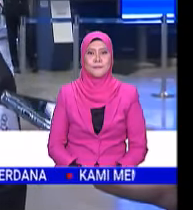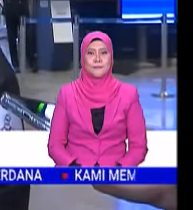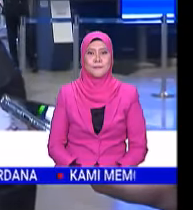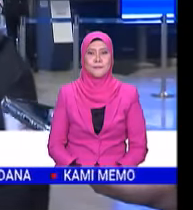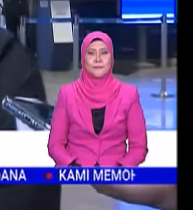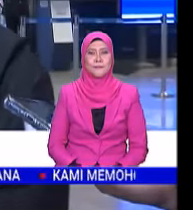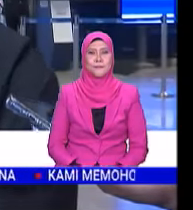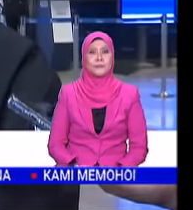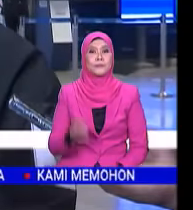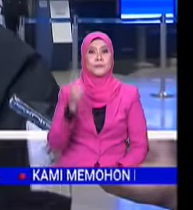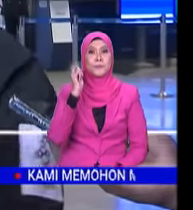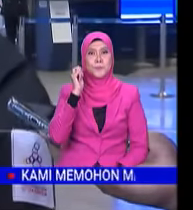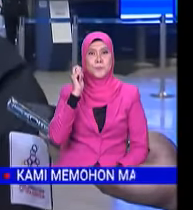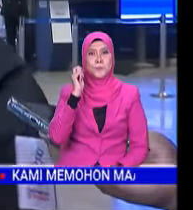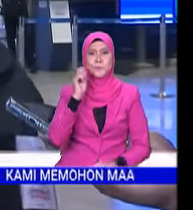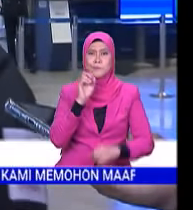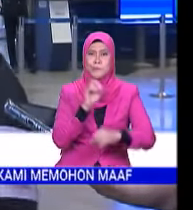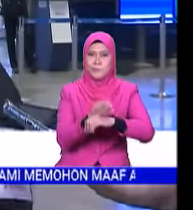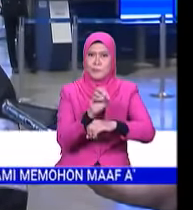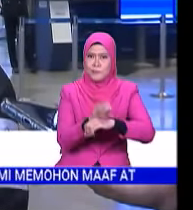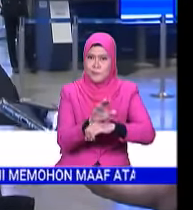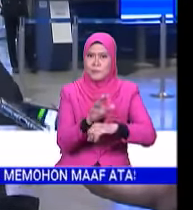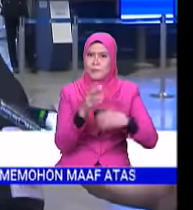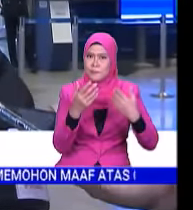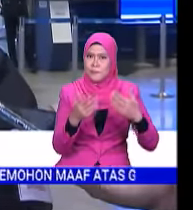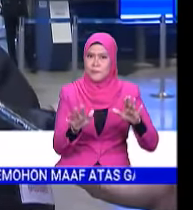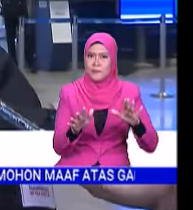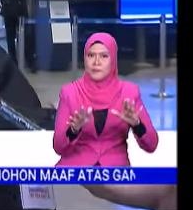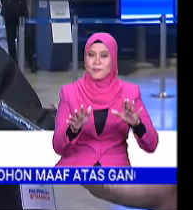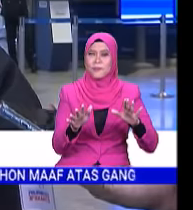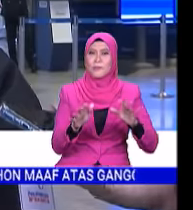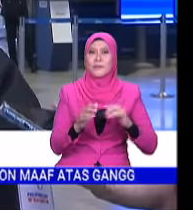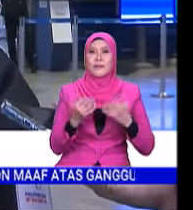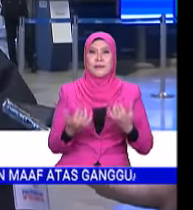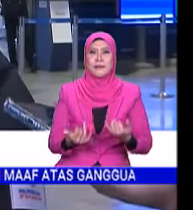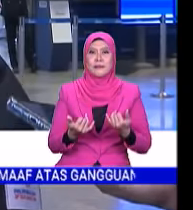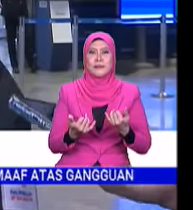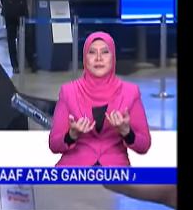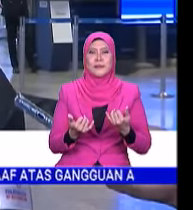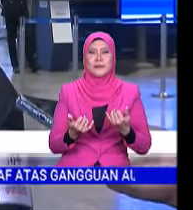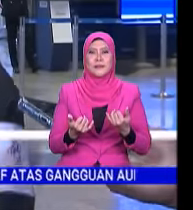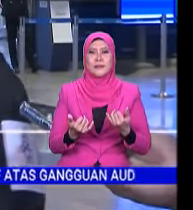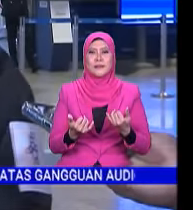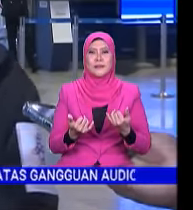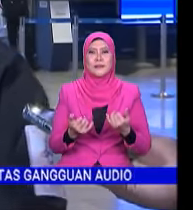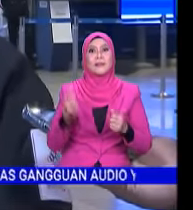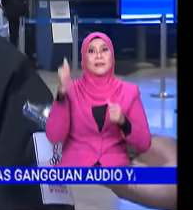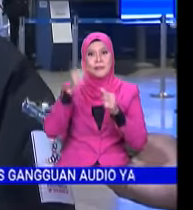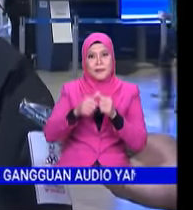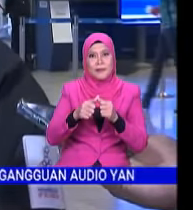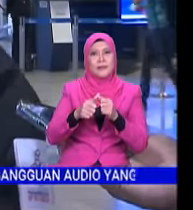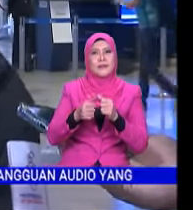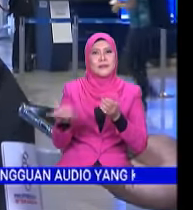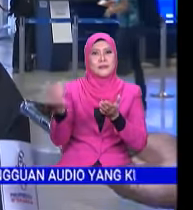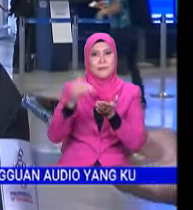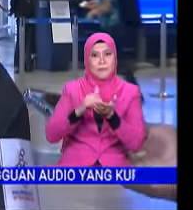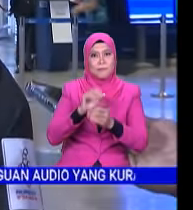Tadi kita pesan benda kita dah selalu cakap dan hari ini just mengingatkan lagi lah